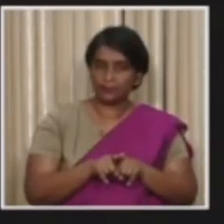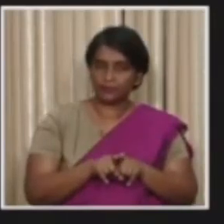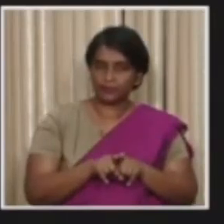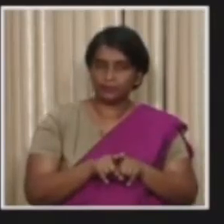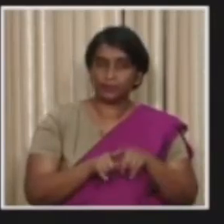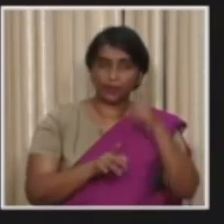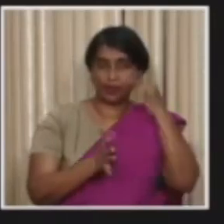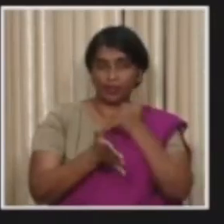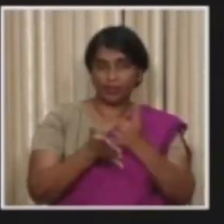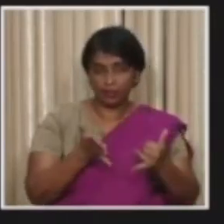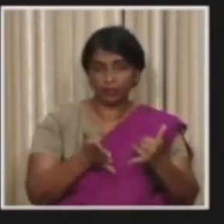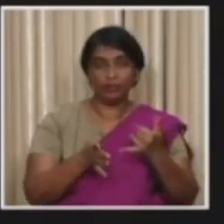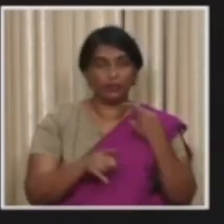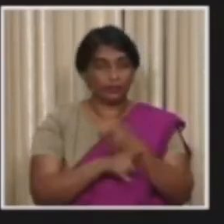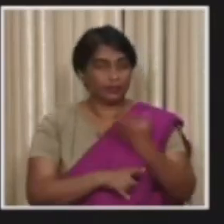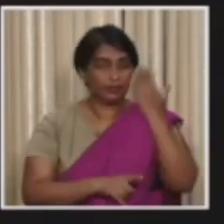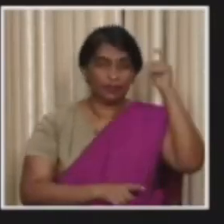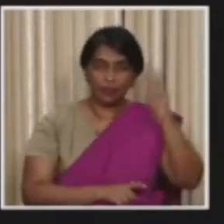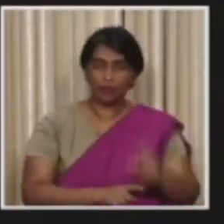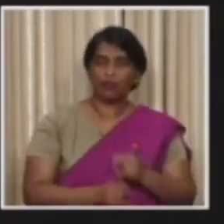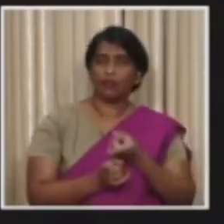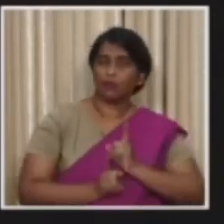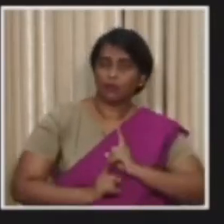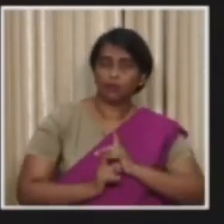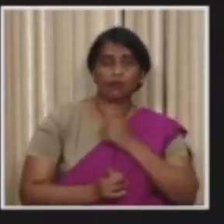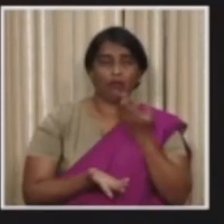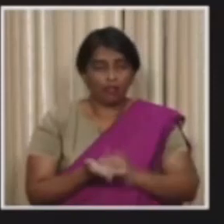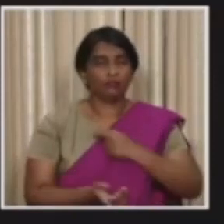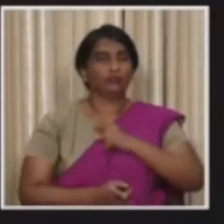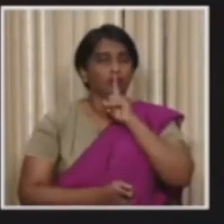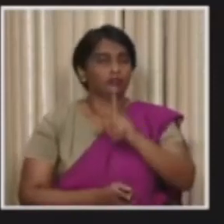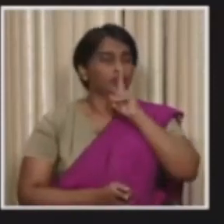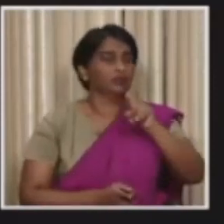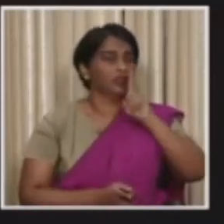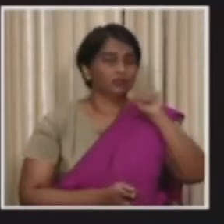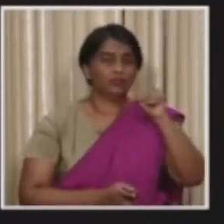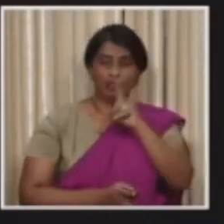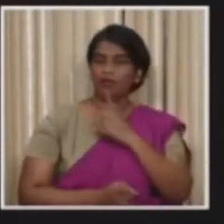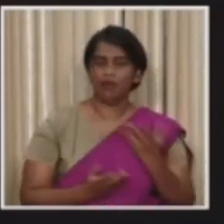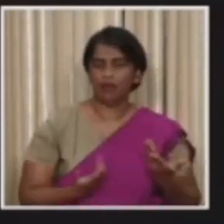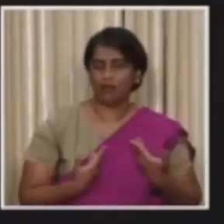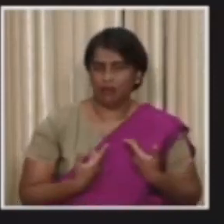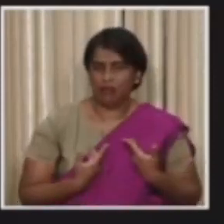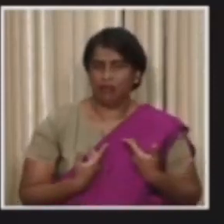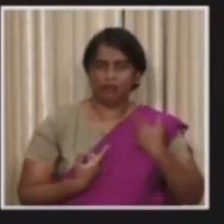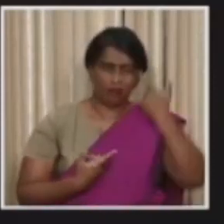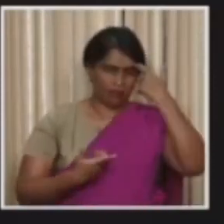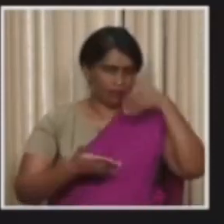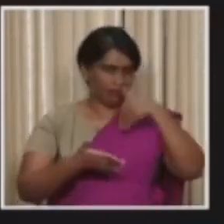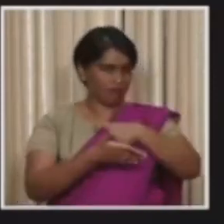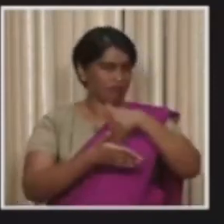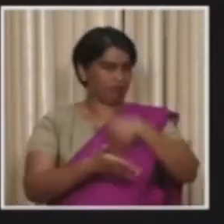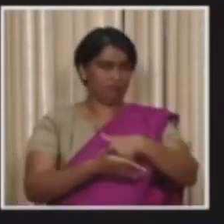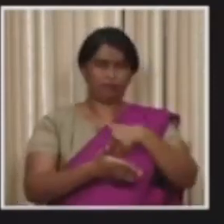ස්ත්‍රී දූෂණයට ලක්වන කාන්තාව එකම කතාව හතර පස්සරයක් විවිධ තැන්වල කියනකොට මානසික වශයෙන්